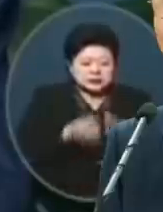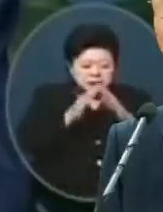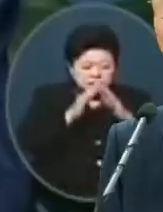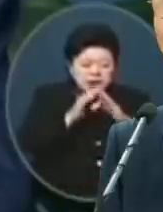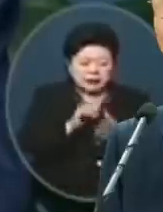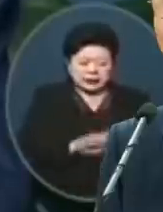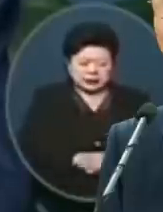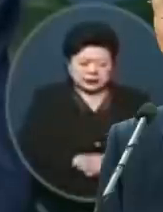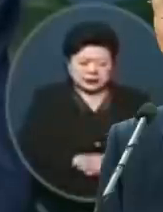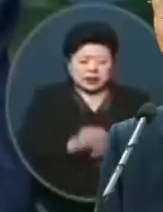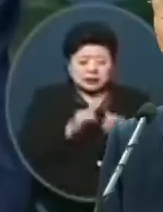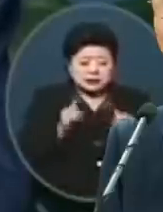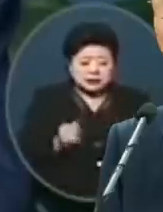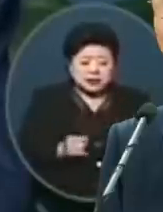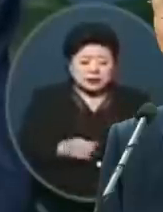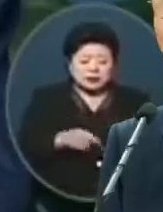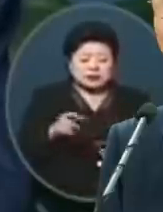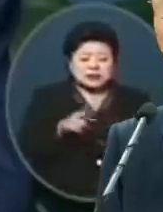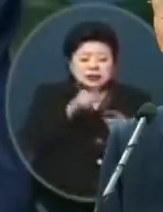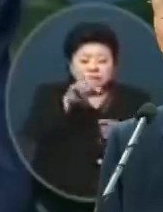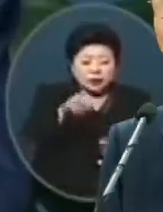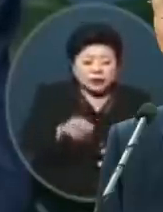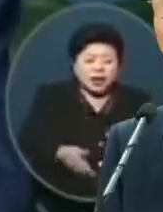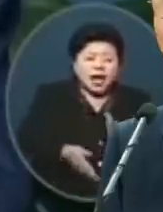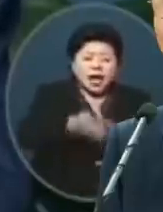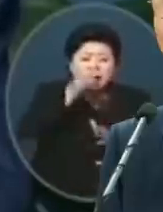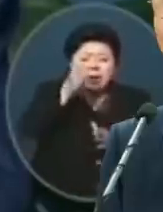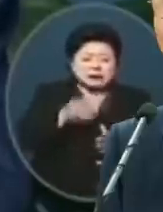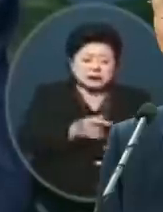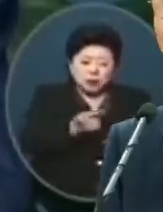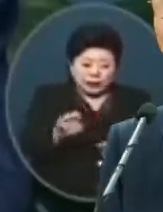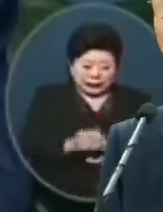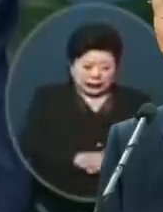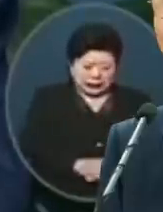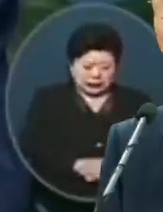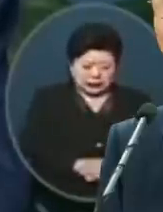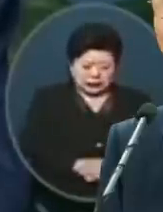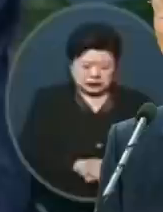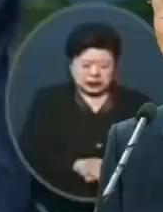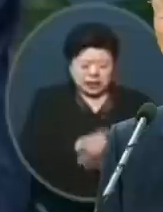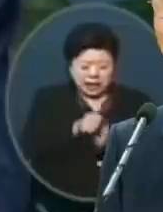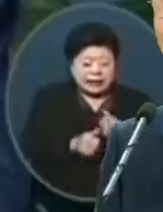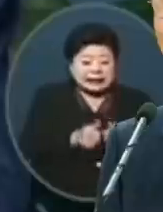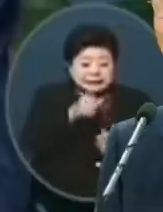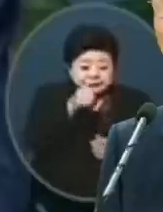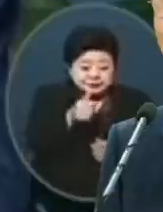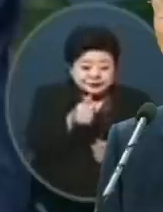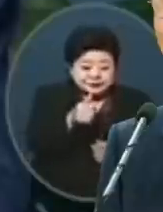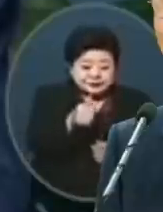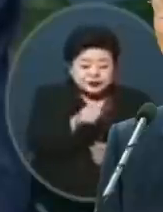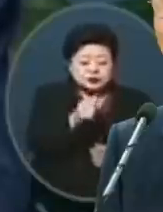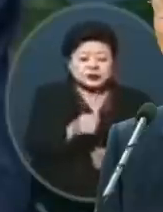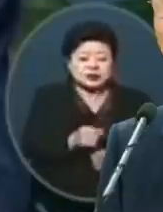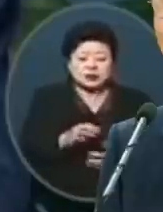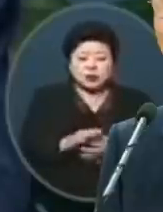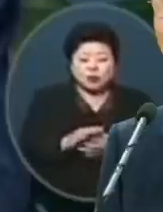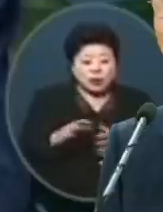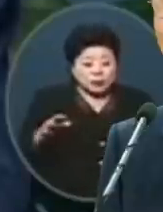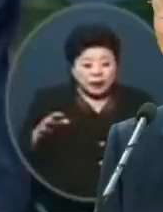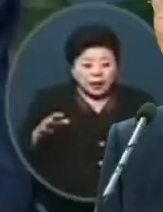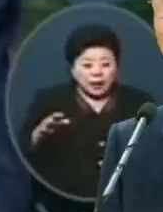것이 사람이 올라가서 사는 곳이니까 아파트 같은 것입니다. 하나님 우리하고 무슨 상관이